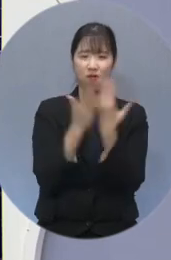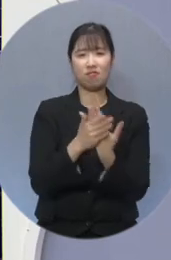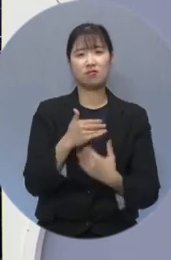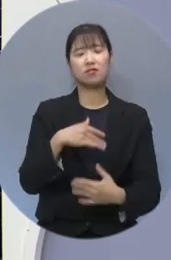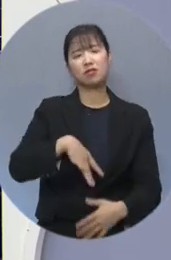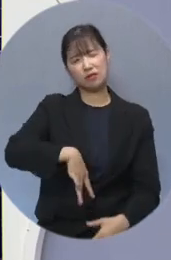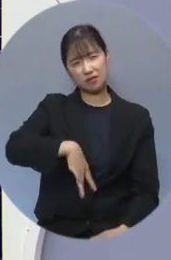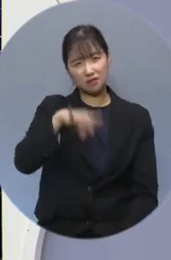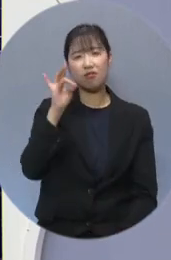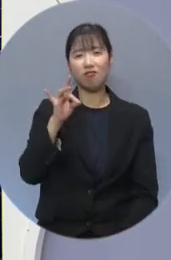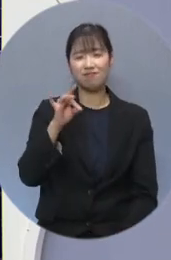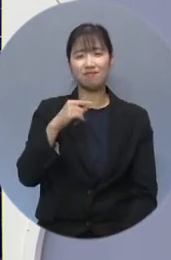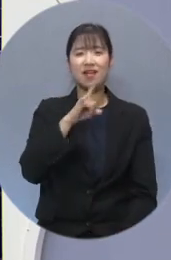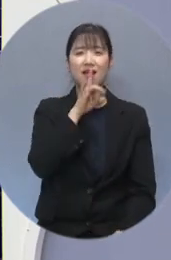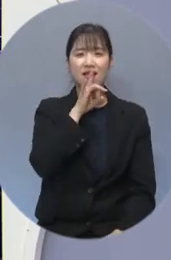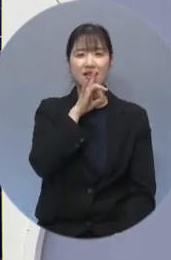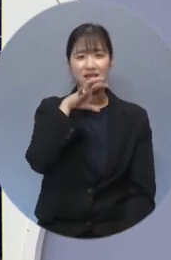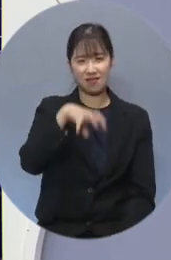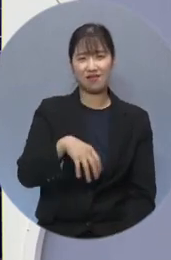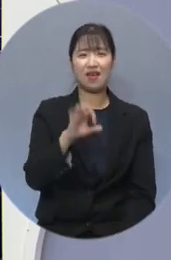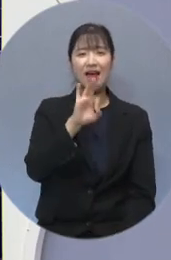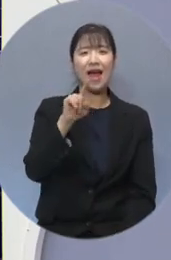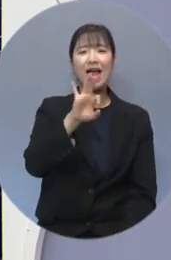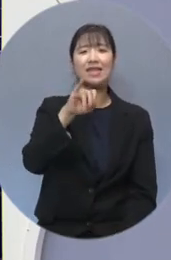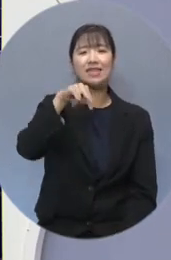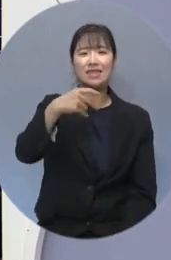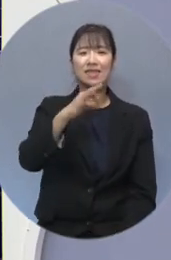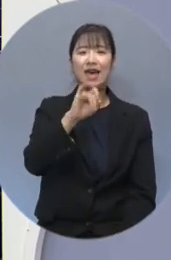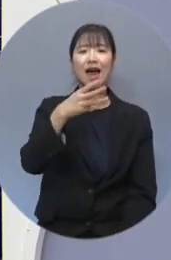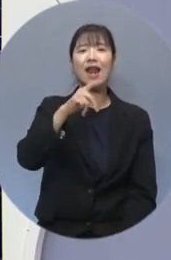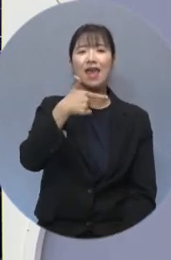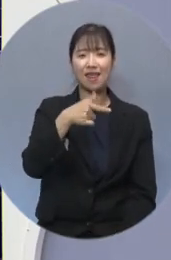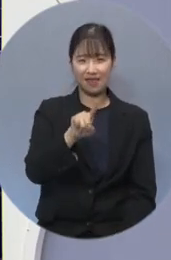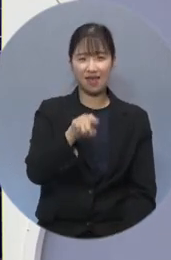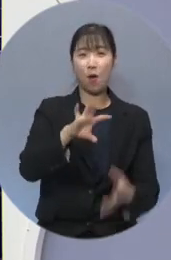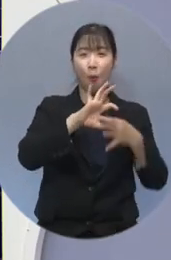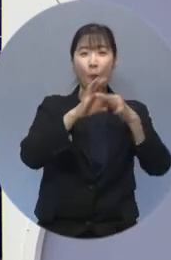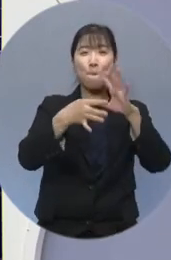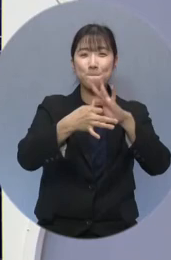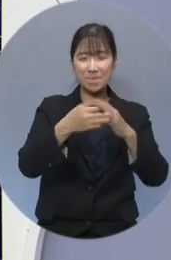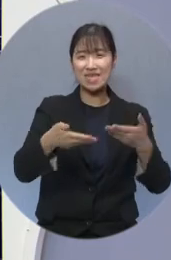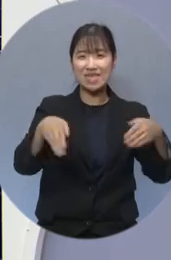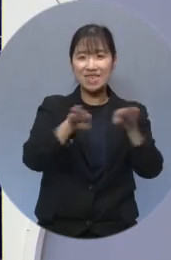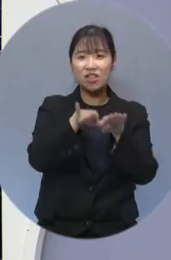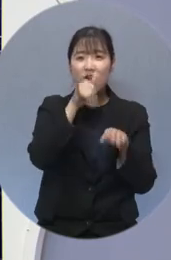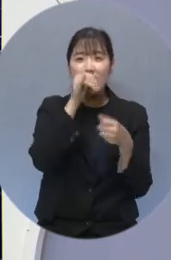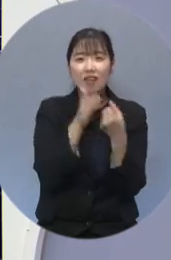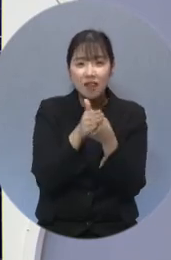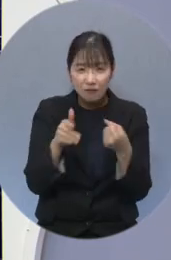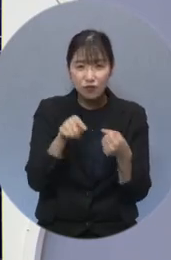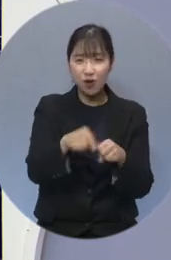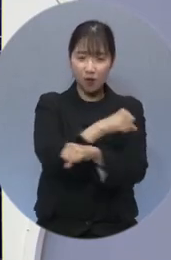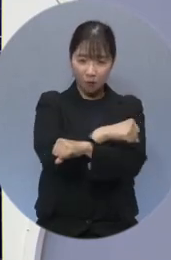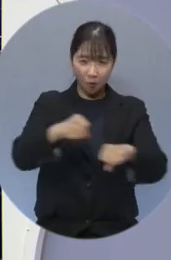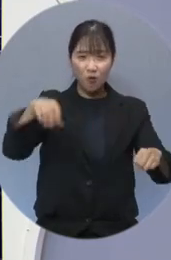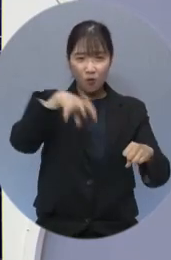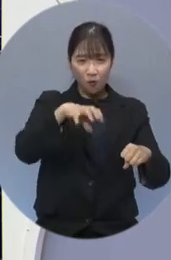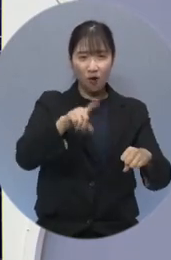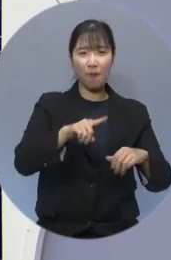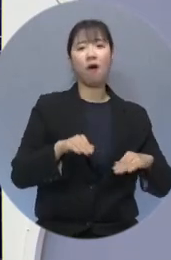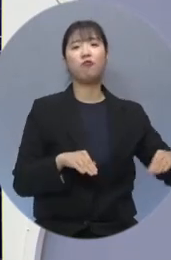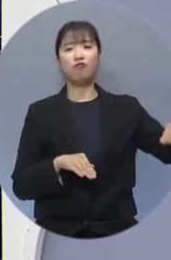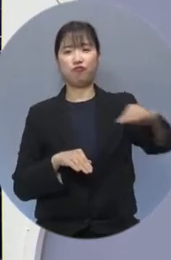있지만 이제 생각이 드실 거고 우리 아이스 아레나에서 올림픽 시설이 있기 때문에 넓은 공간이 있어서 드라이브